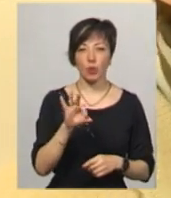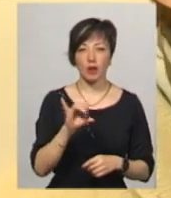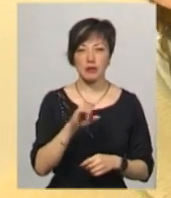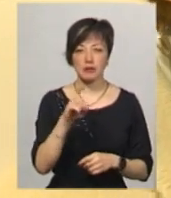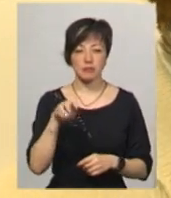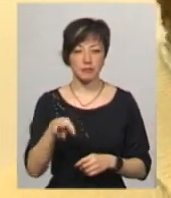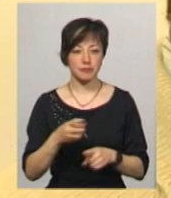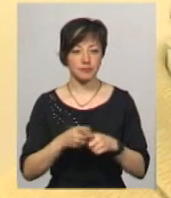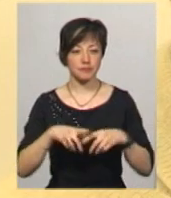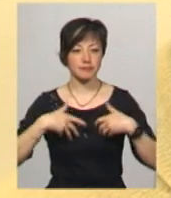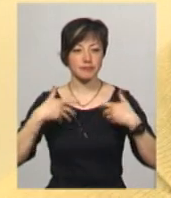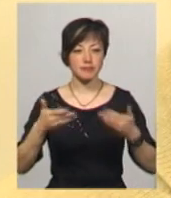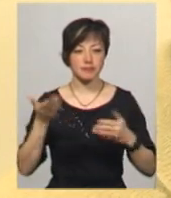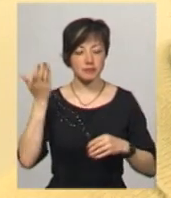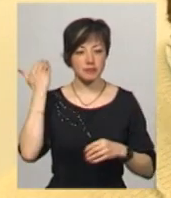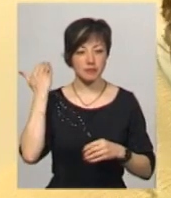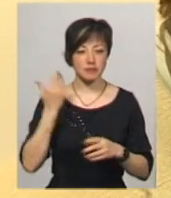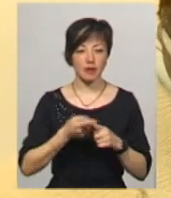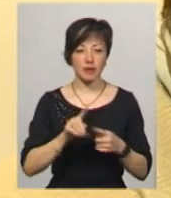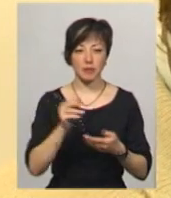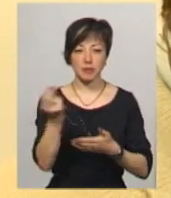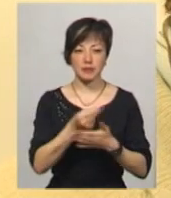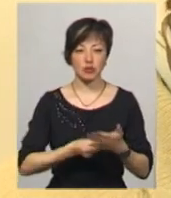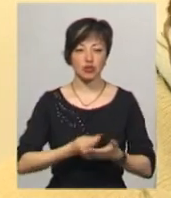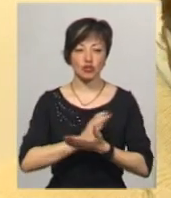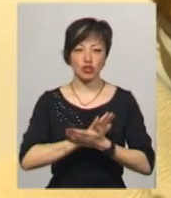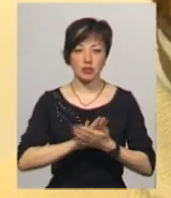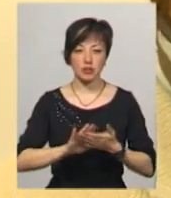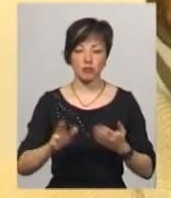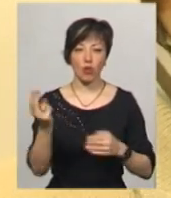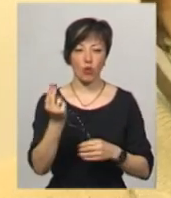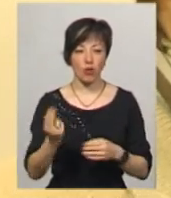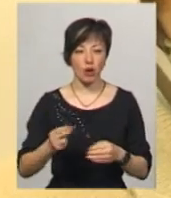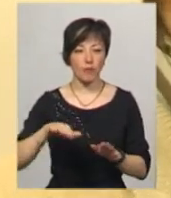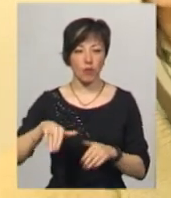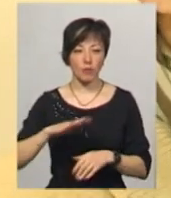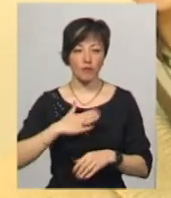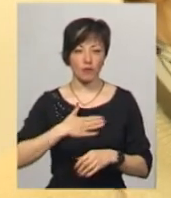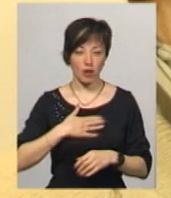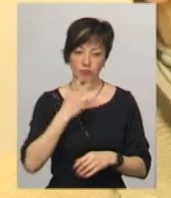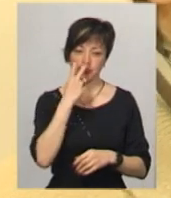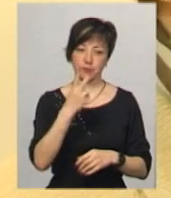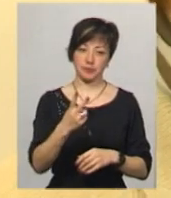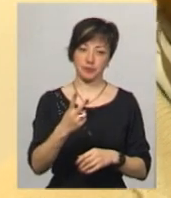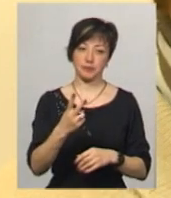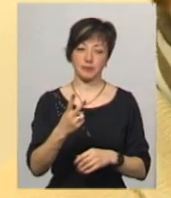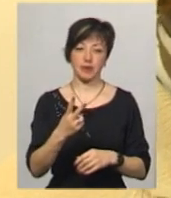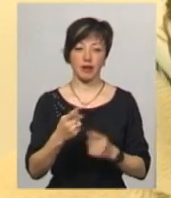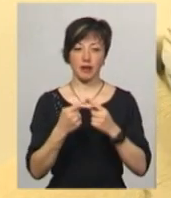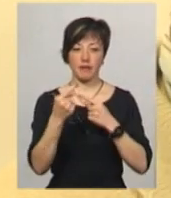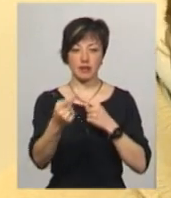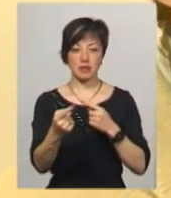власне, вони писали чистими відкритими кольорами, які потім в нашому оці на певній